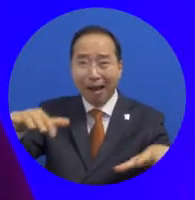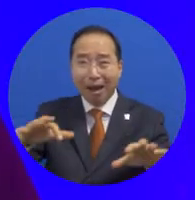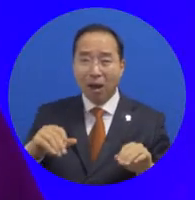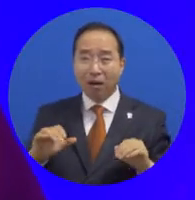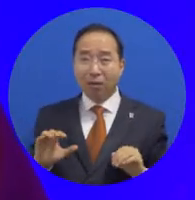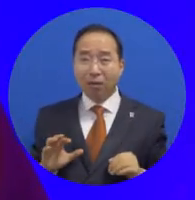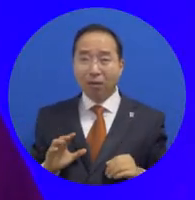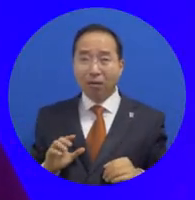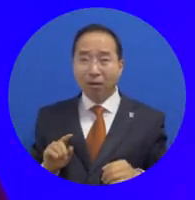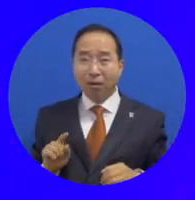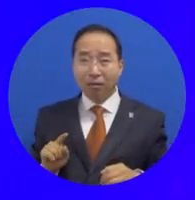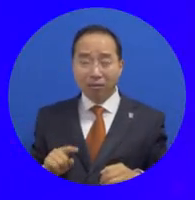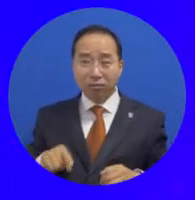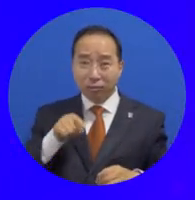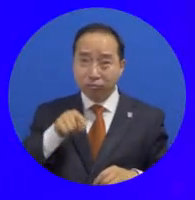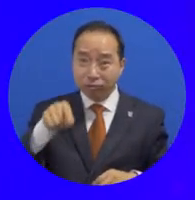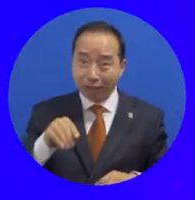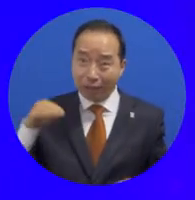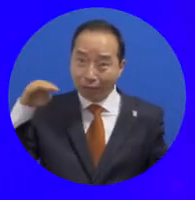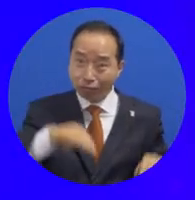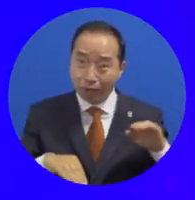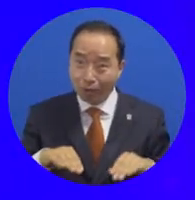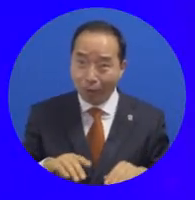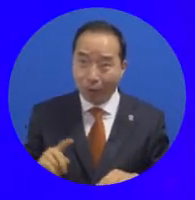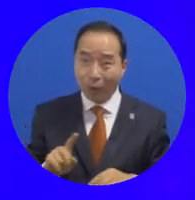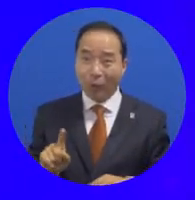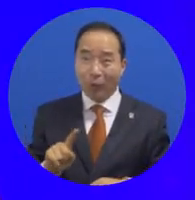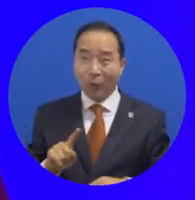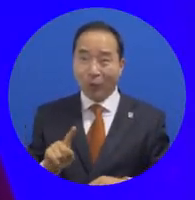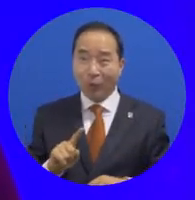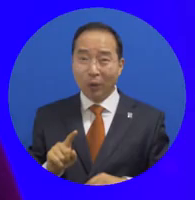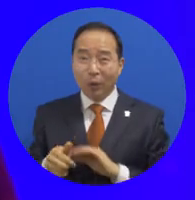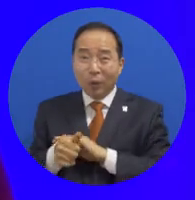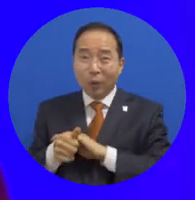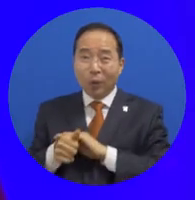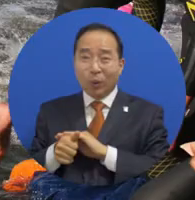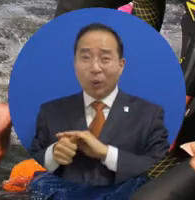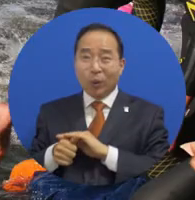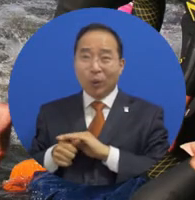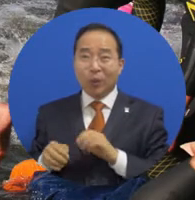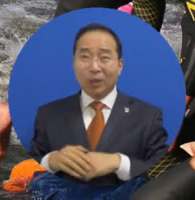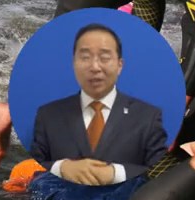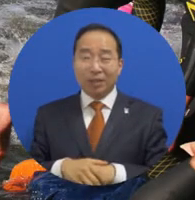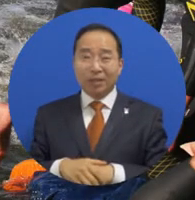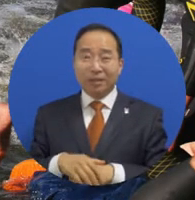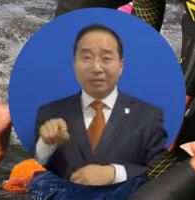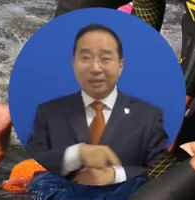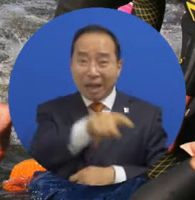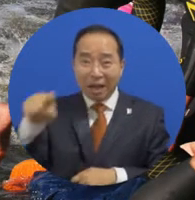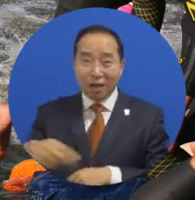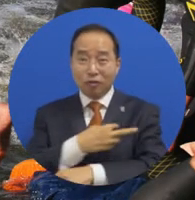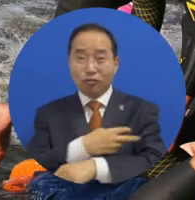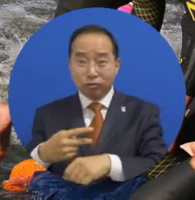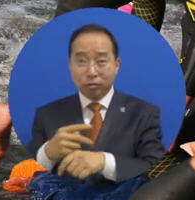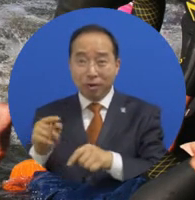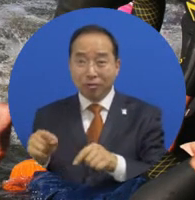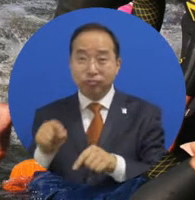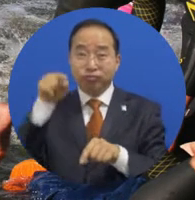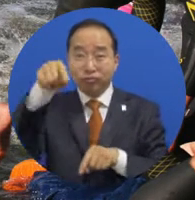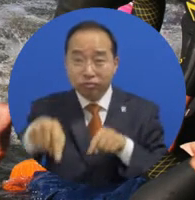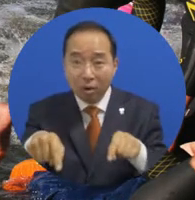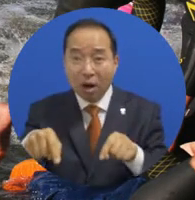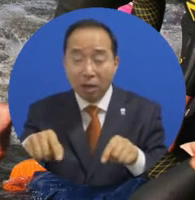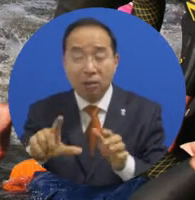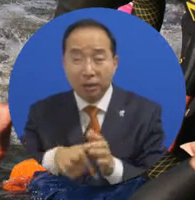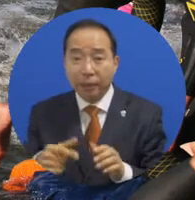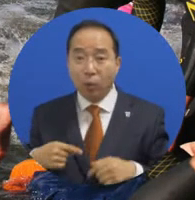무슨 부귀영화를 누리겠다고 저 물속에 들어가서 수영을 하나 라는 생각이 들어서 남들 다 수영을 하러 들어갔는데 저는 혼자